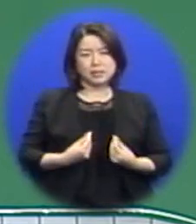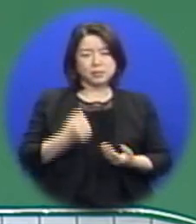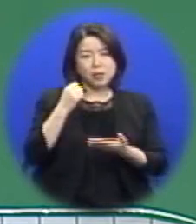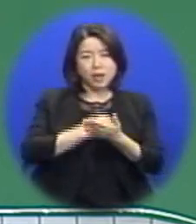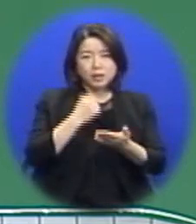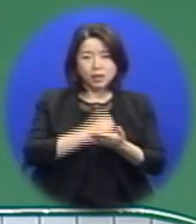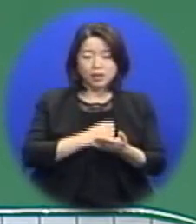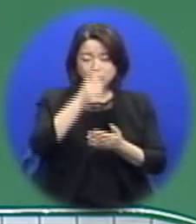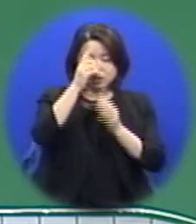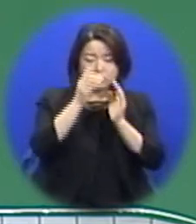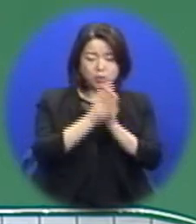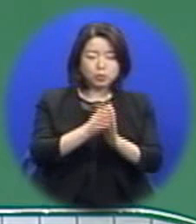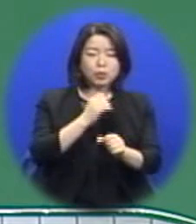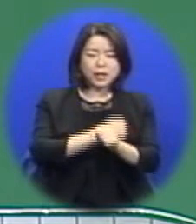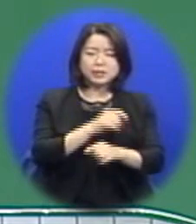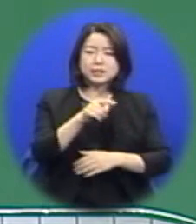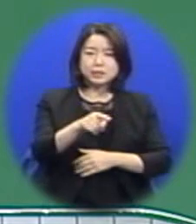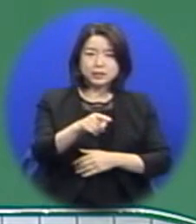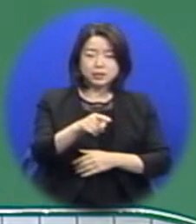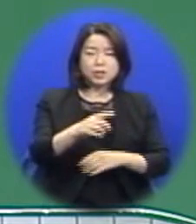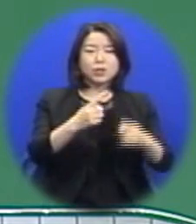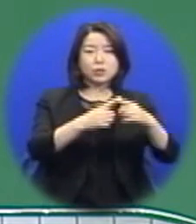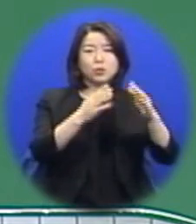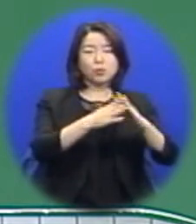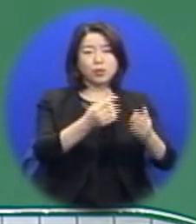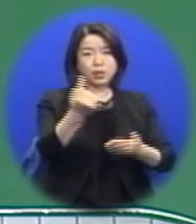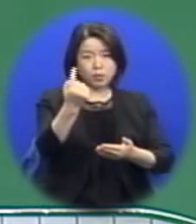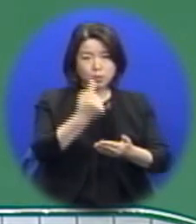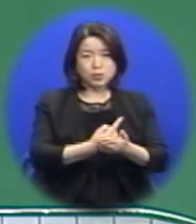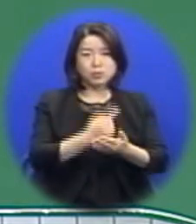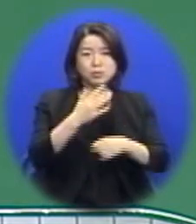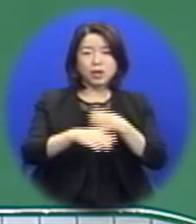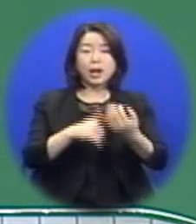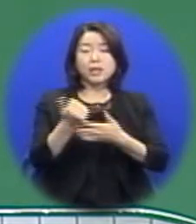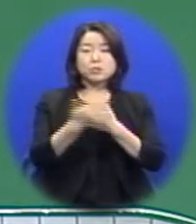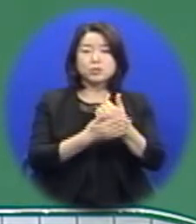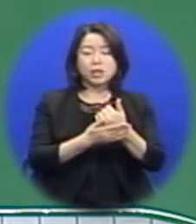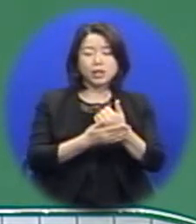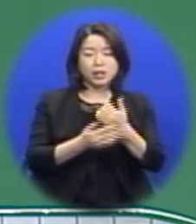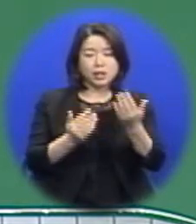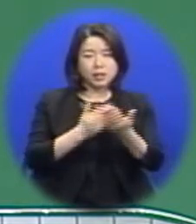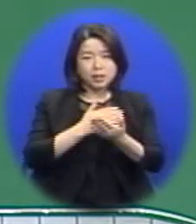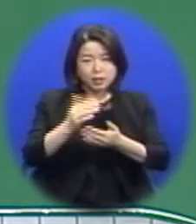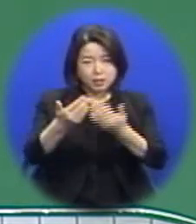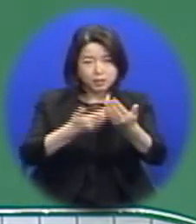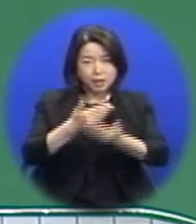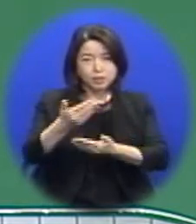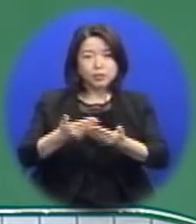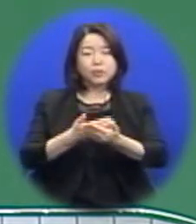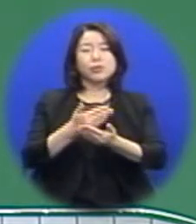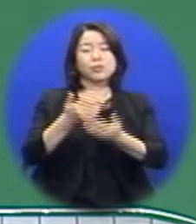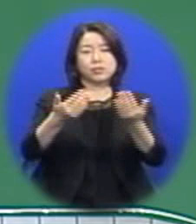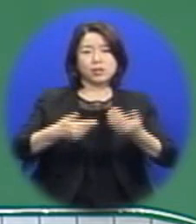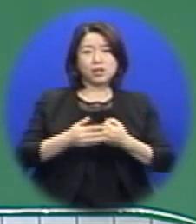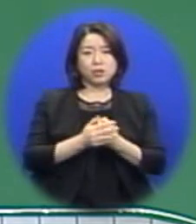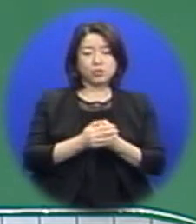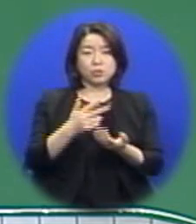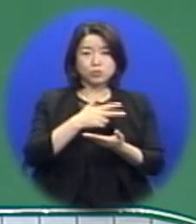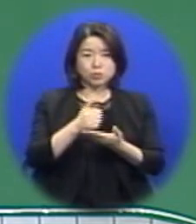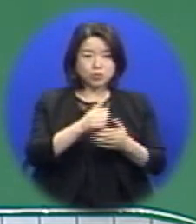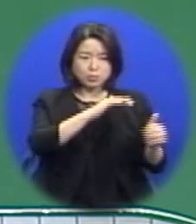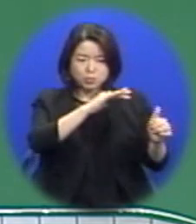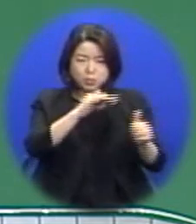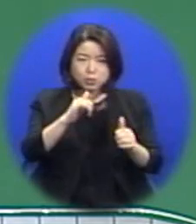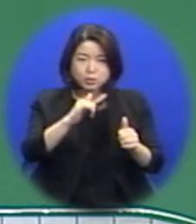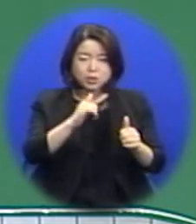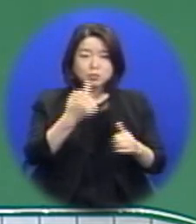안타깝게 기도하는 교회에 오셔서 하나님의 은혜를 함께 나누어 달라고, 주의 부름인 줄 알고